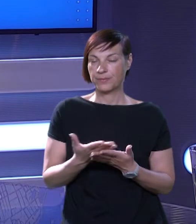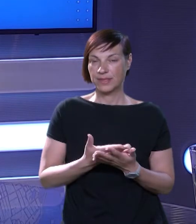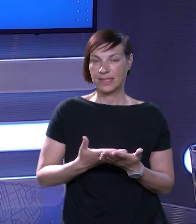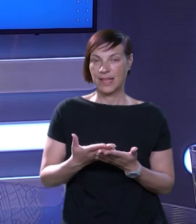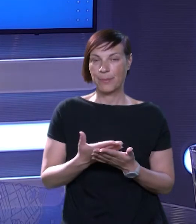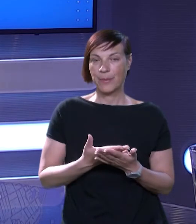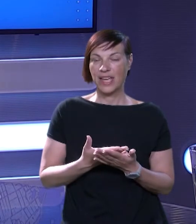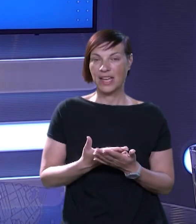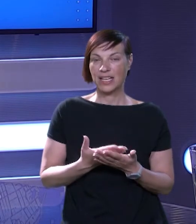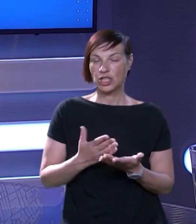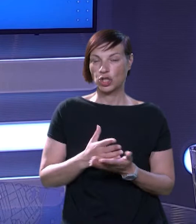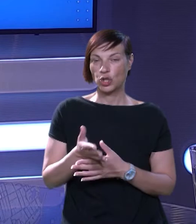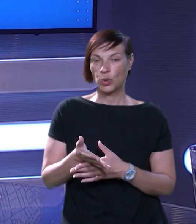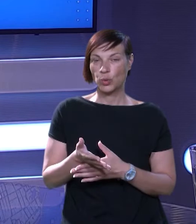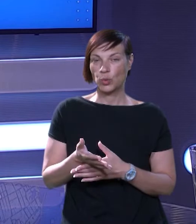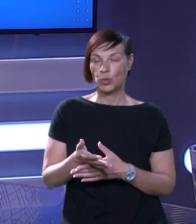temeljito